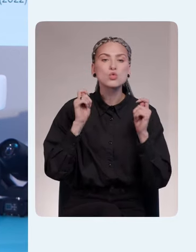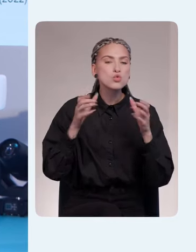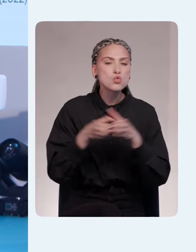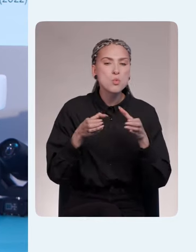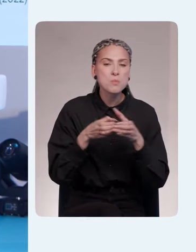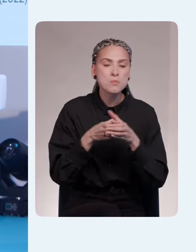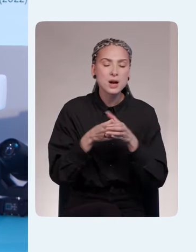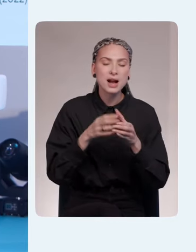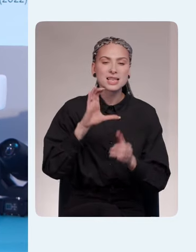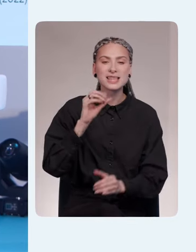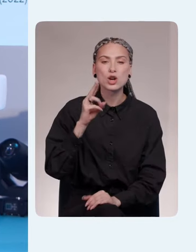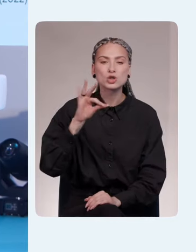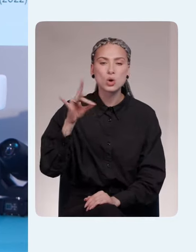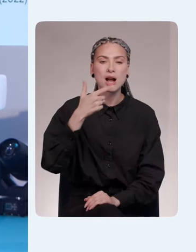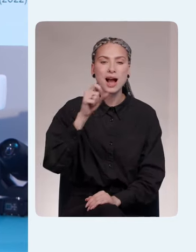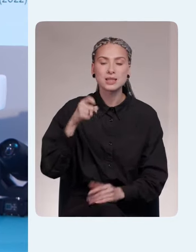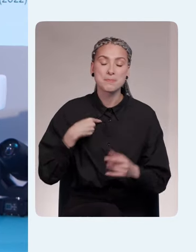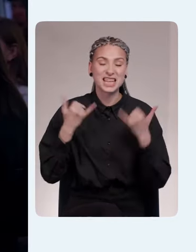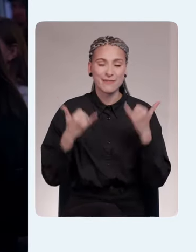сегодня 30 лет.